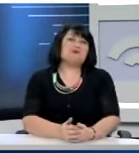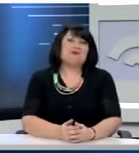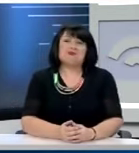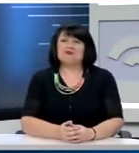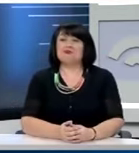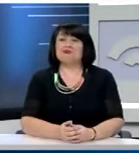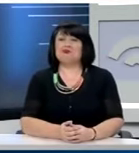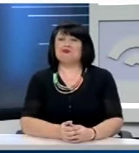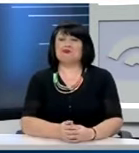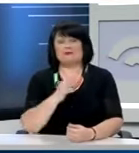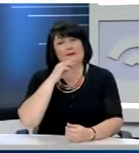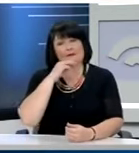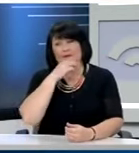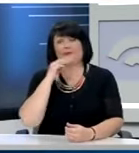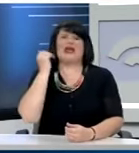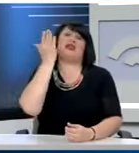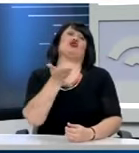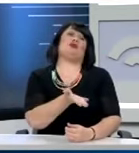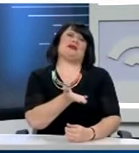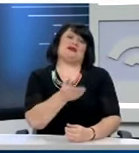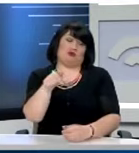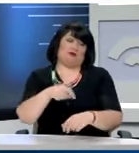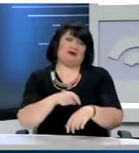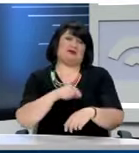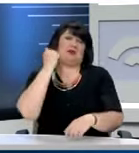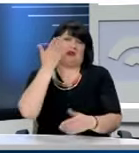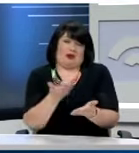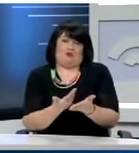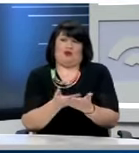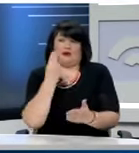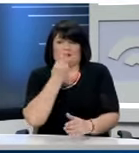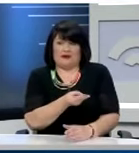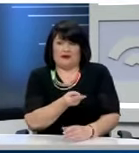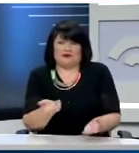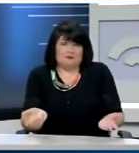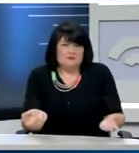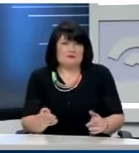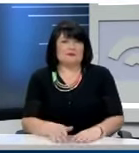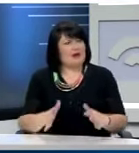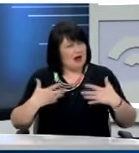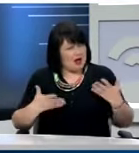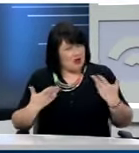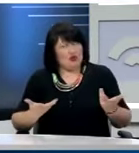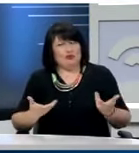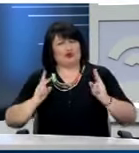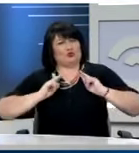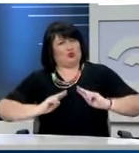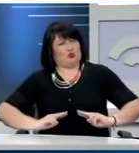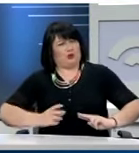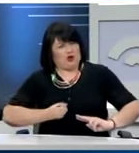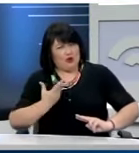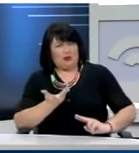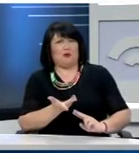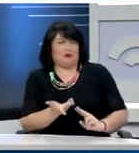υιοθετώντας προφανώς απόψεις που δεν πιστεύατε, ούτε τις πιστεύετε. Το αποδεικνύετε σήμερα και είμαι χαρούμενος γι' αυτό, δεν λέω, είμαι ευτυχής που δεν τις